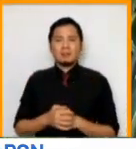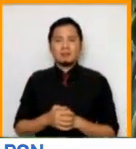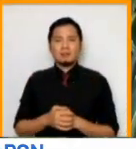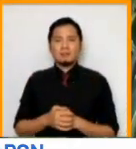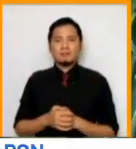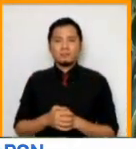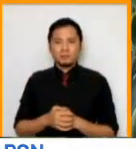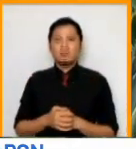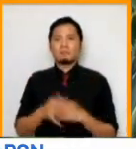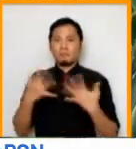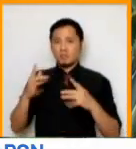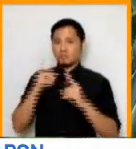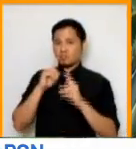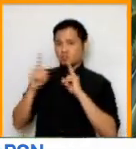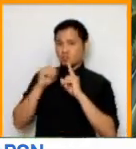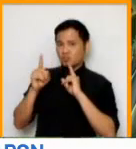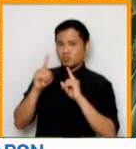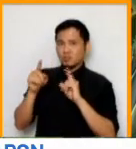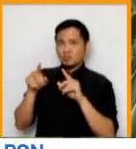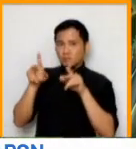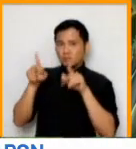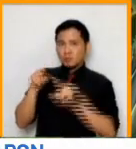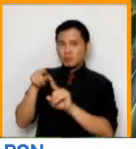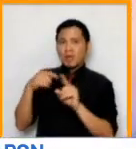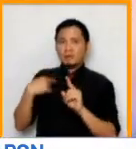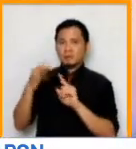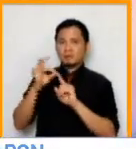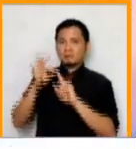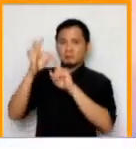napagbentahan. Narito ang aking special report.